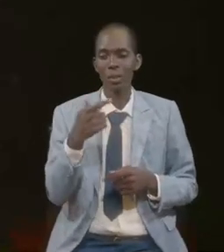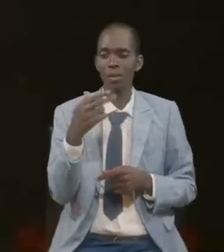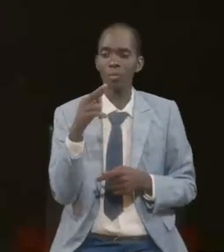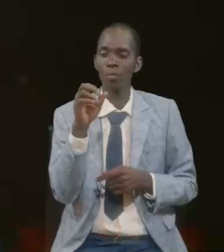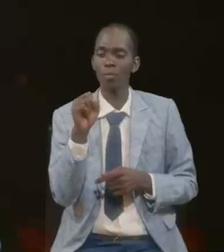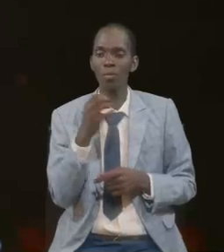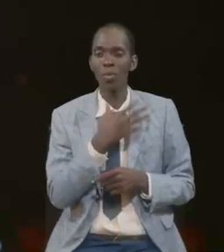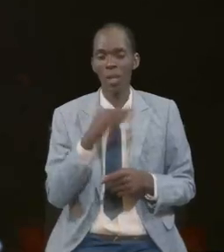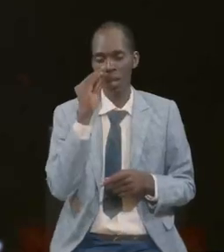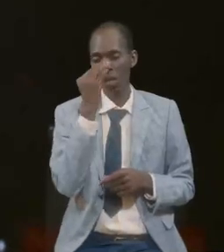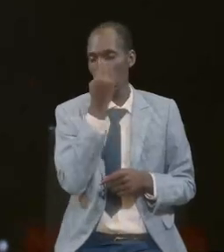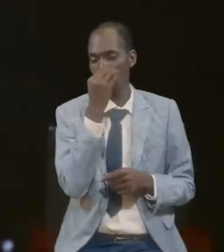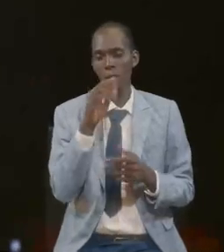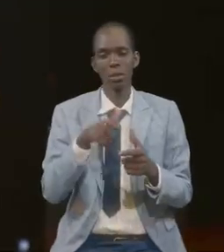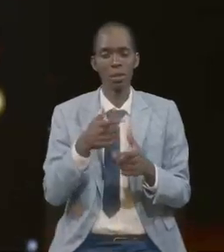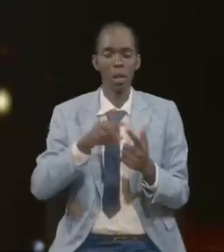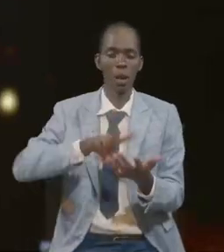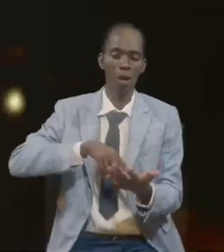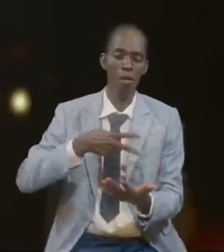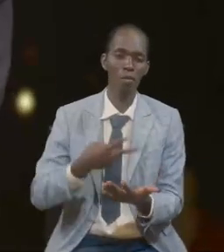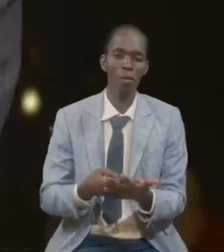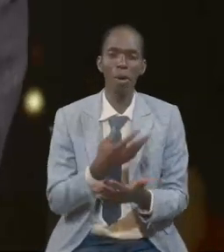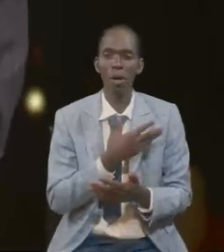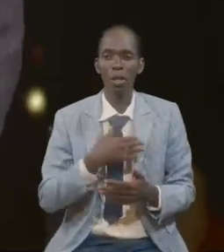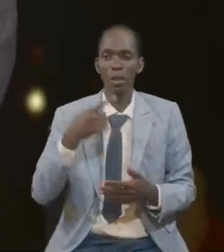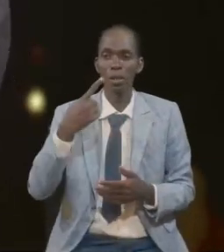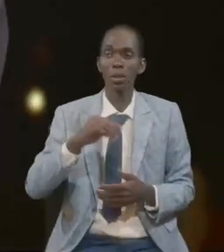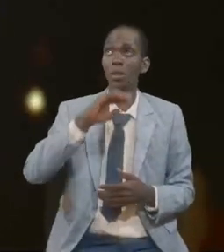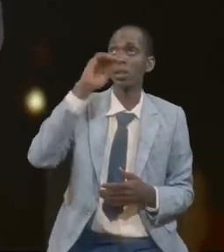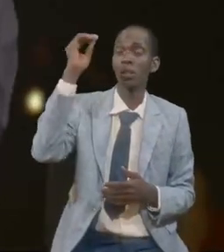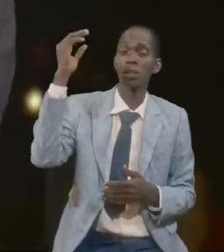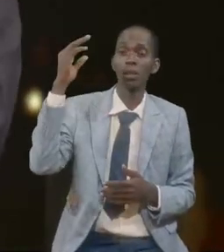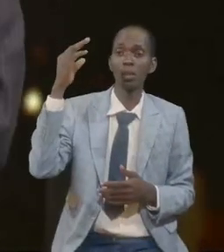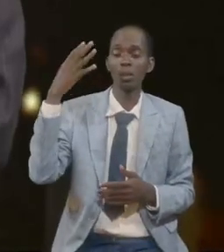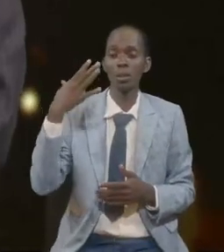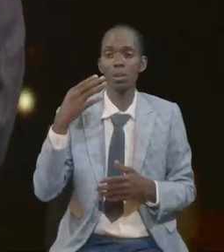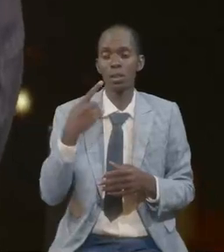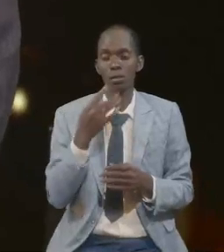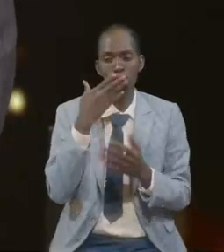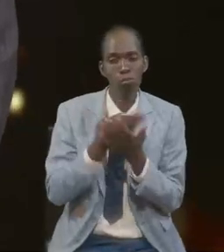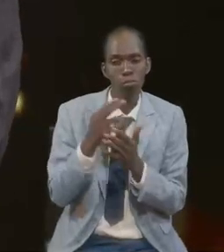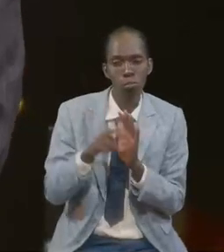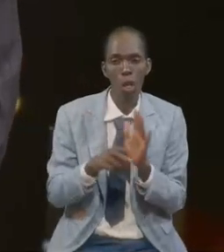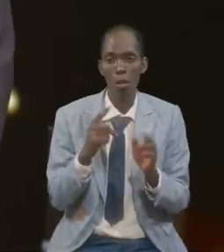tombée et la beauté de son aspect a disparu.